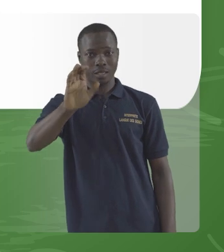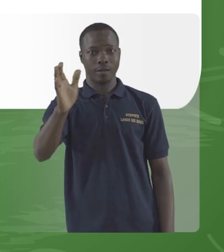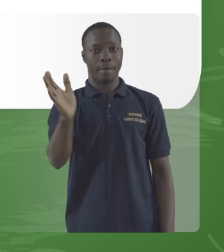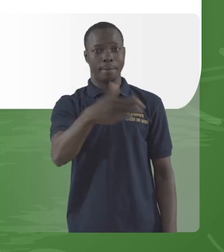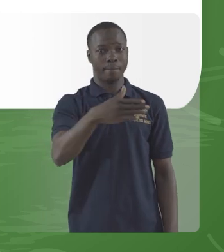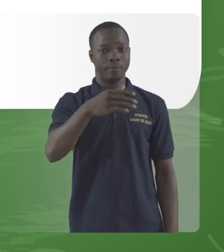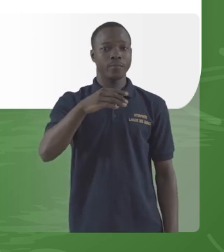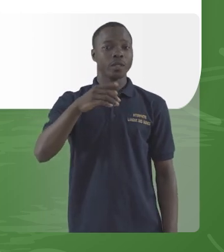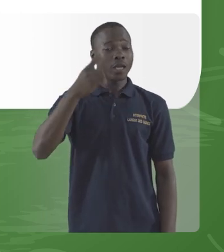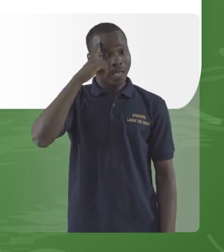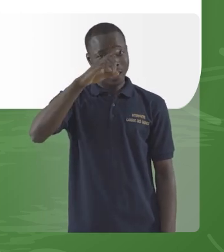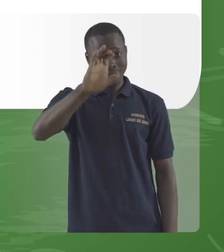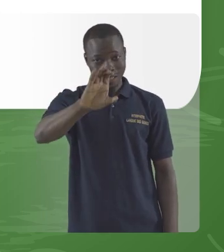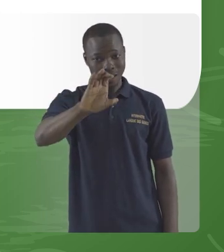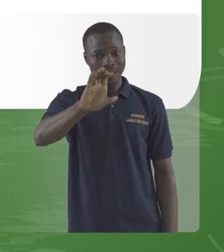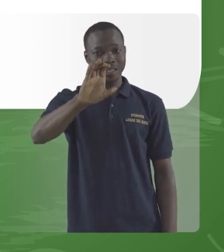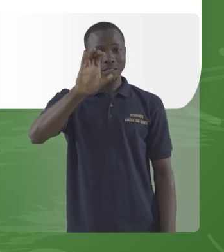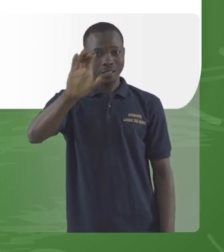GAC et enfin